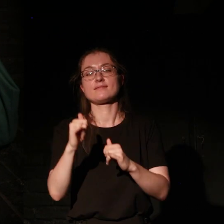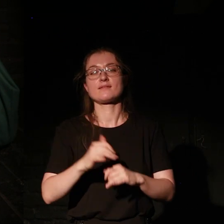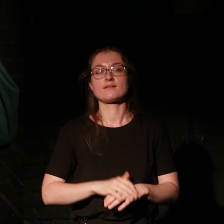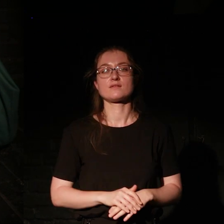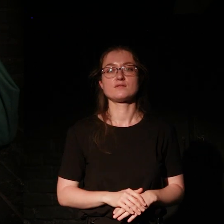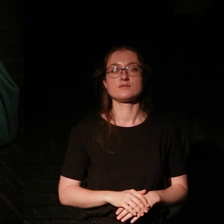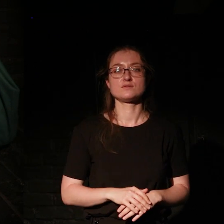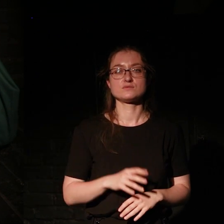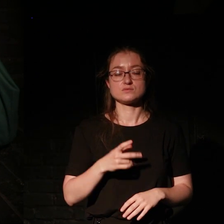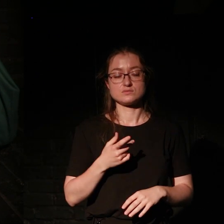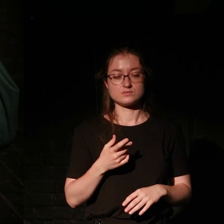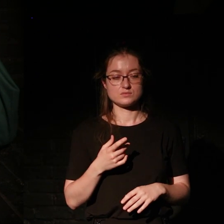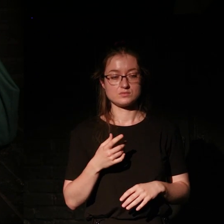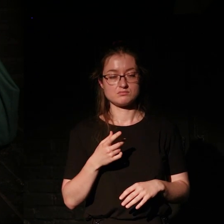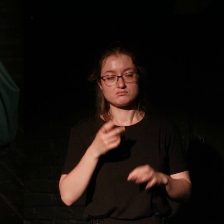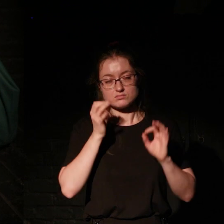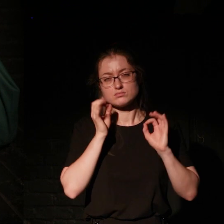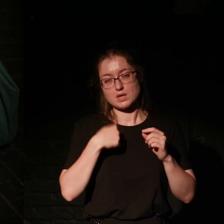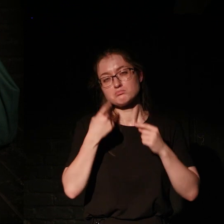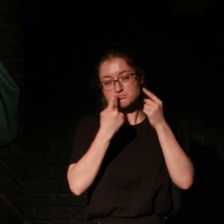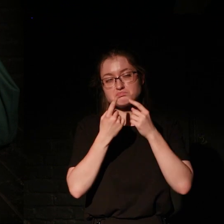tym też wydaje mi się, że